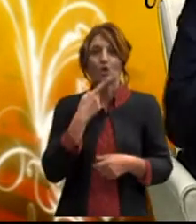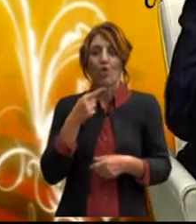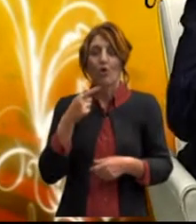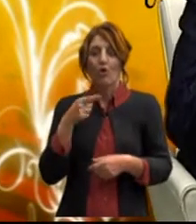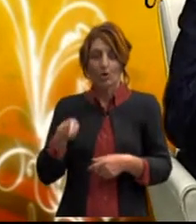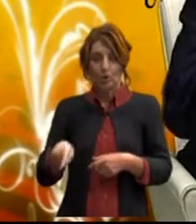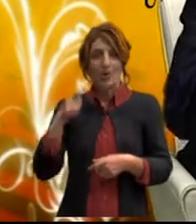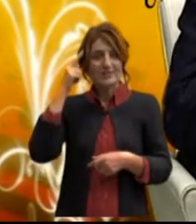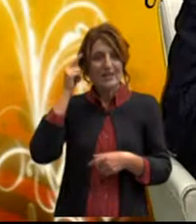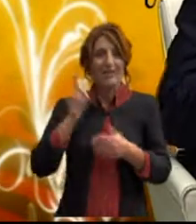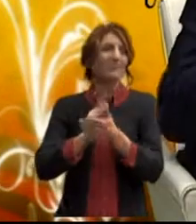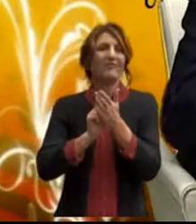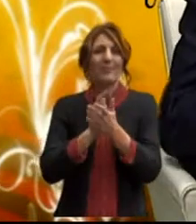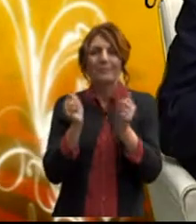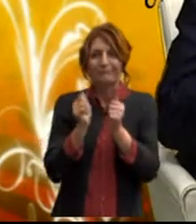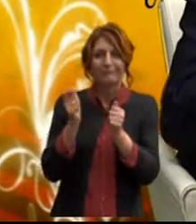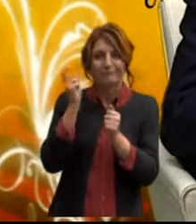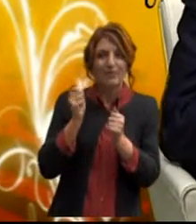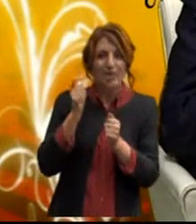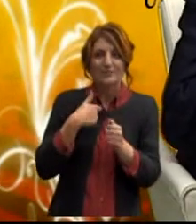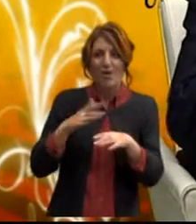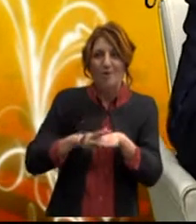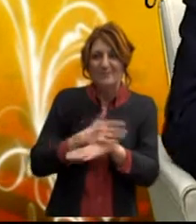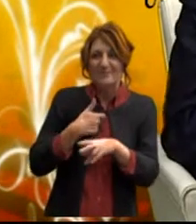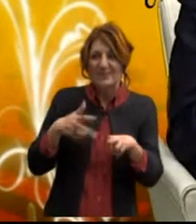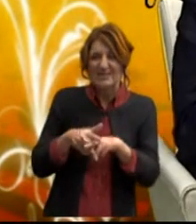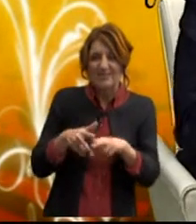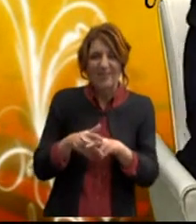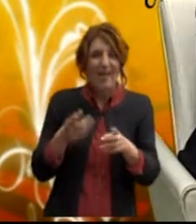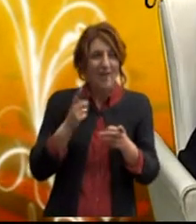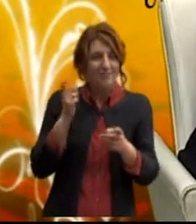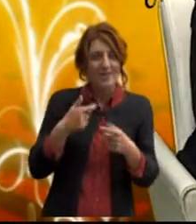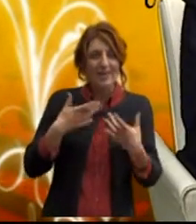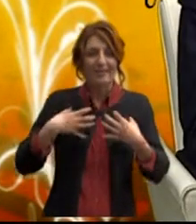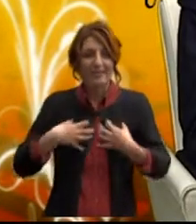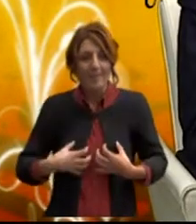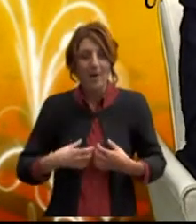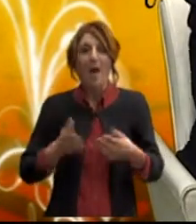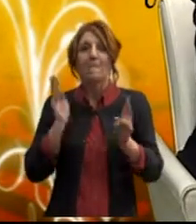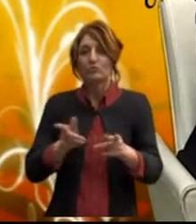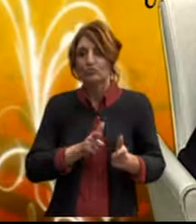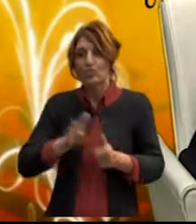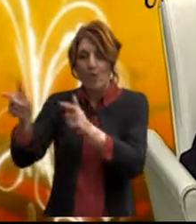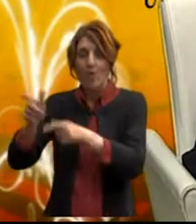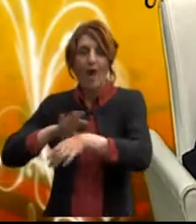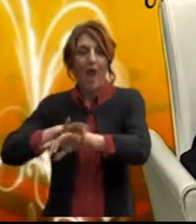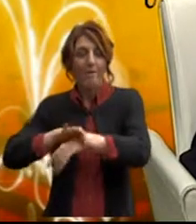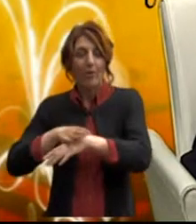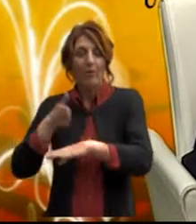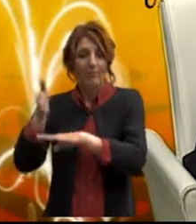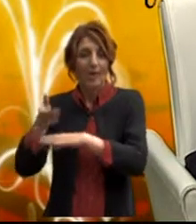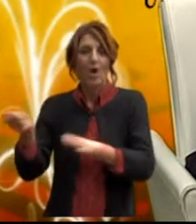znaju, ako u jesen tako osjećaju neke smetnje raspoloženja ili su depresivni, mogu otići u ljekarnu i onda sami